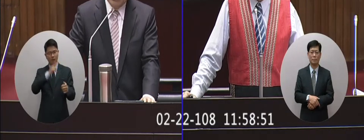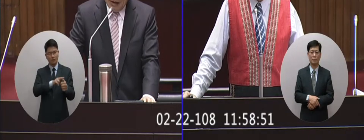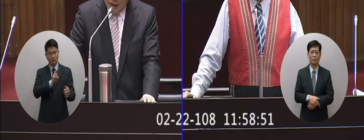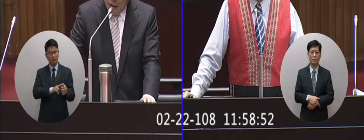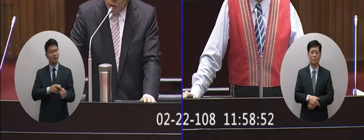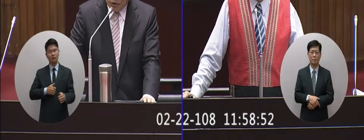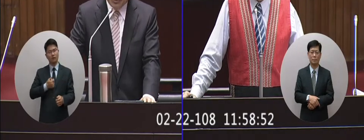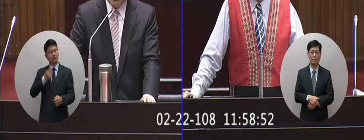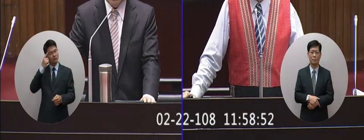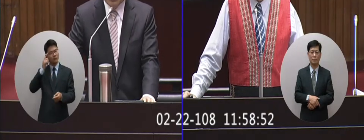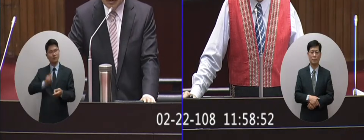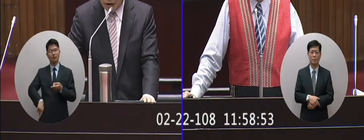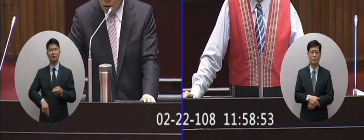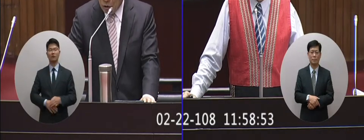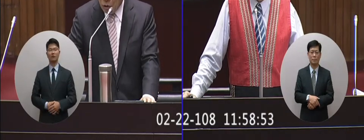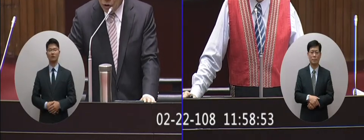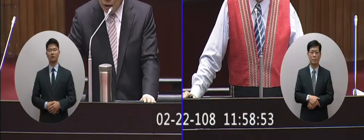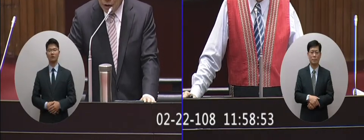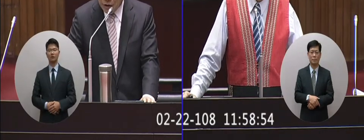的。